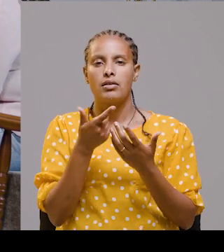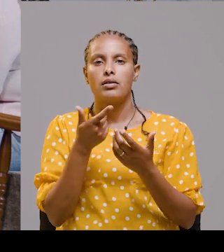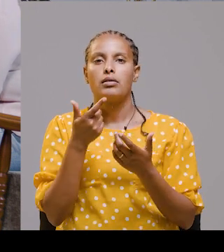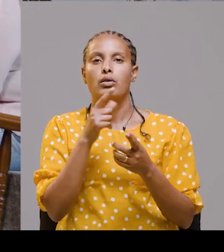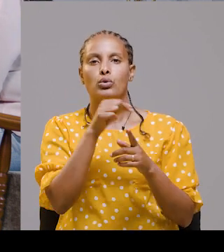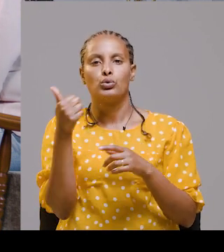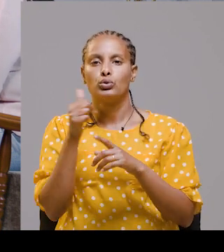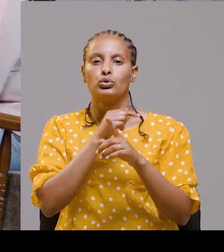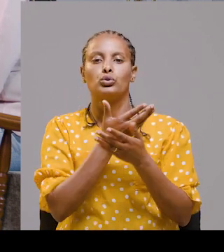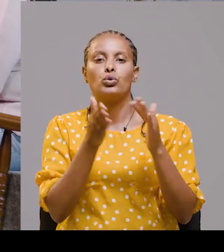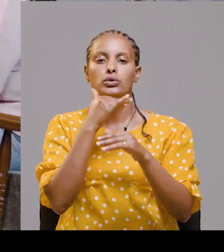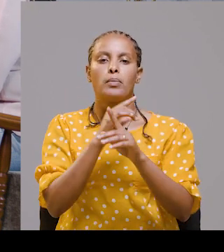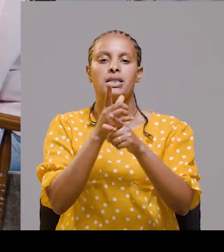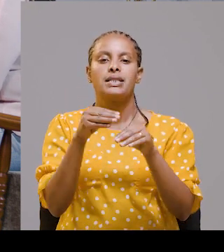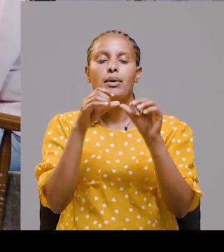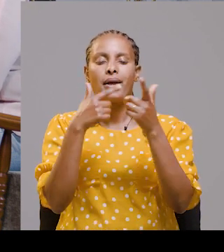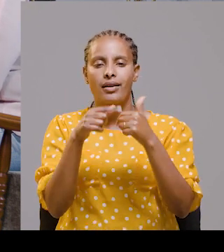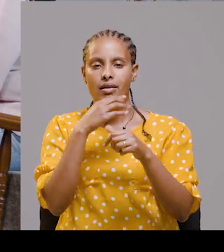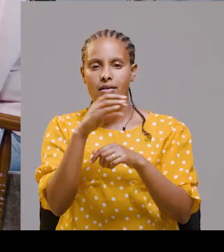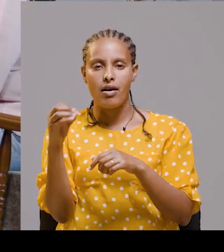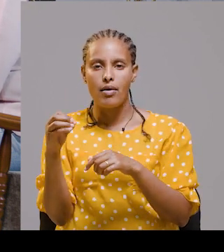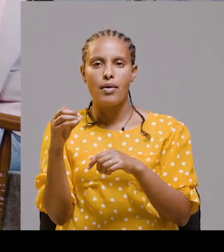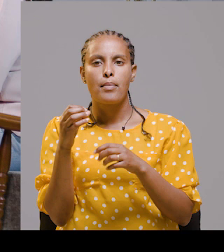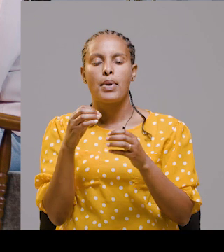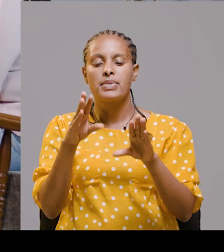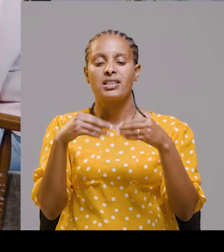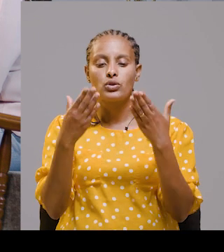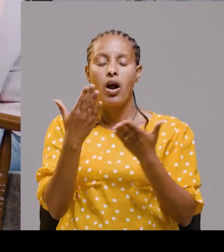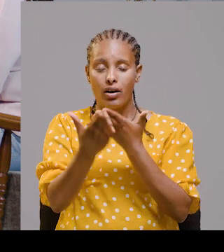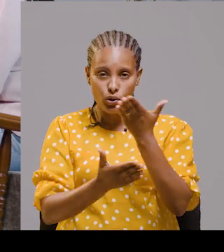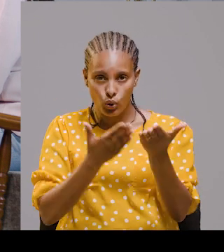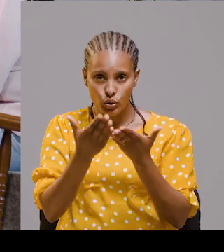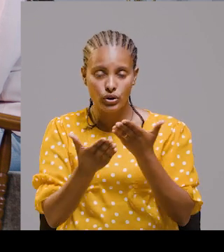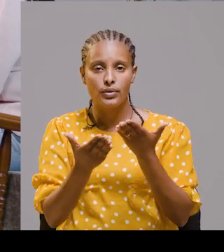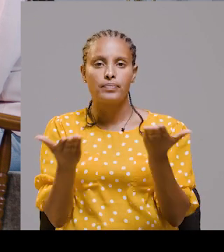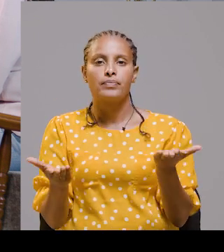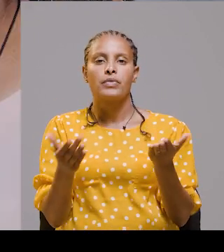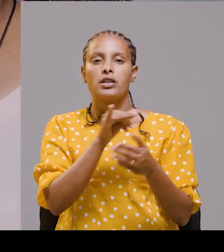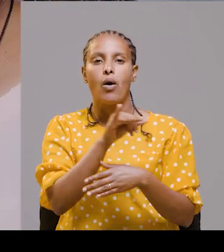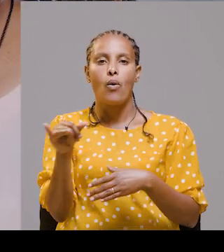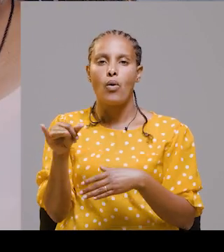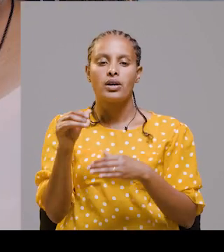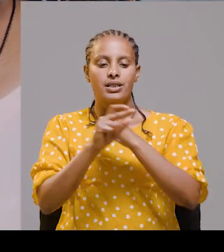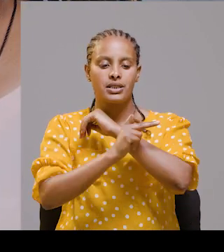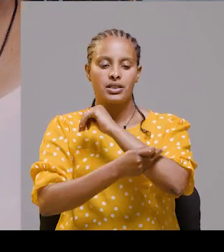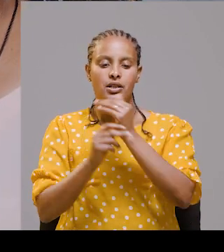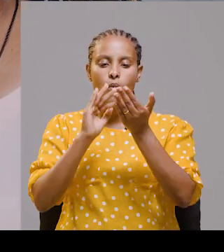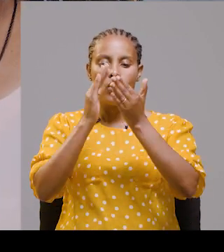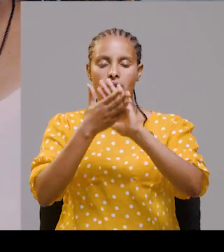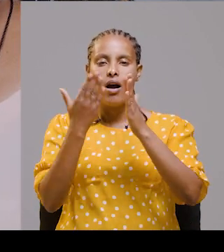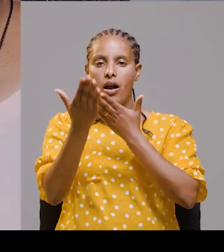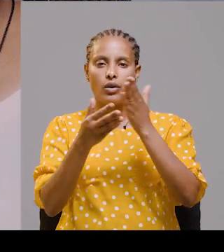ለሚደርሱ ችግሮች ምላሽ እየሰጠን መተናልና በምን ሰጣቸው አገልግሎቶች ያው ድርጅት